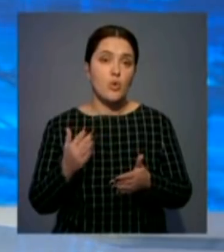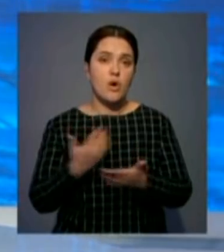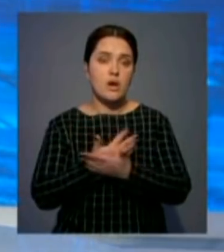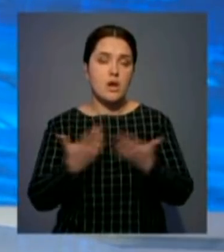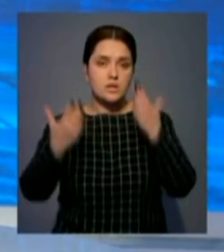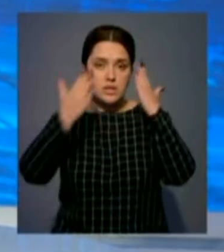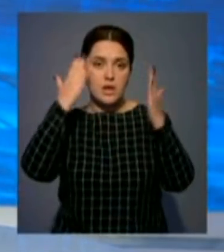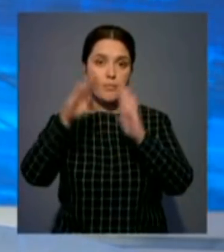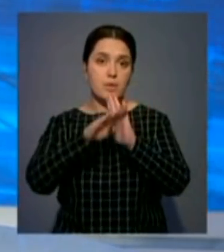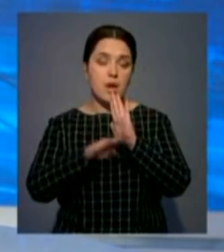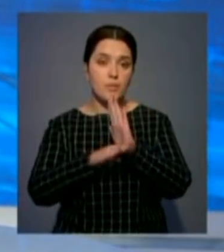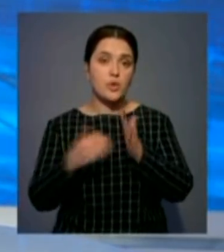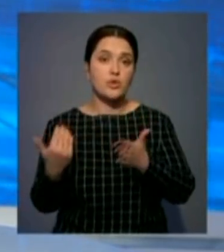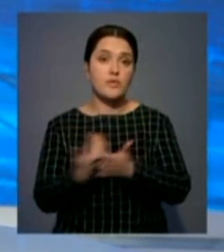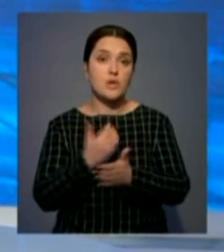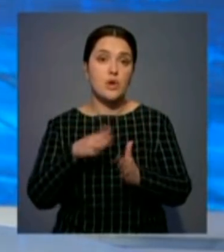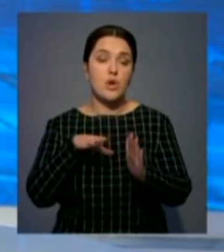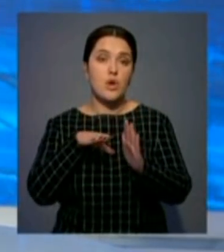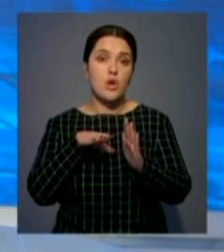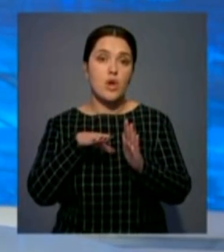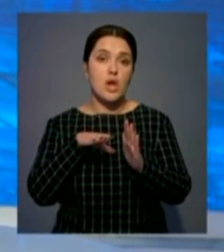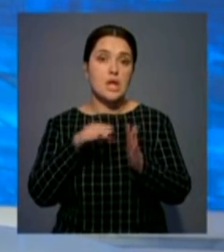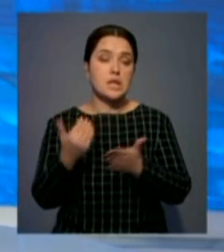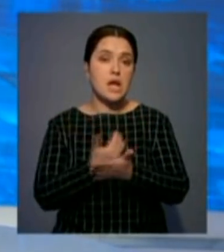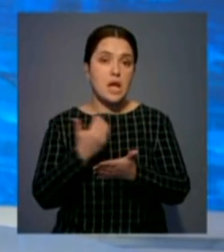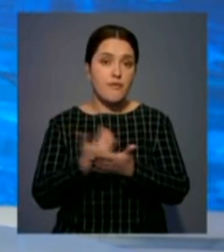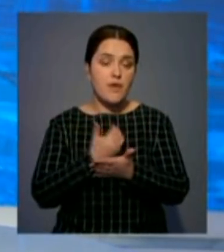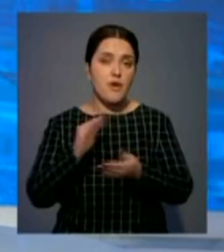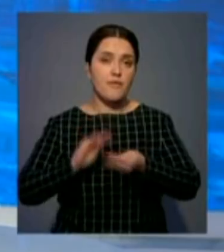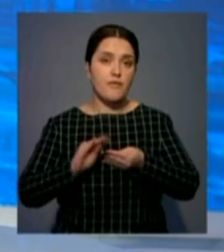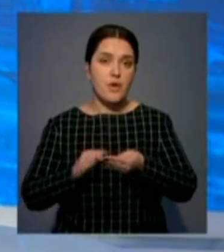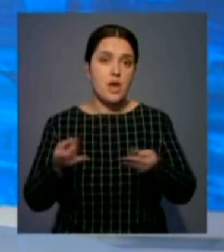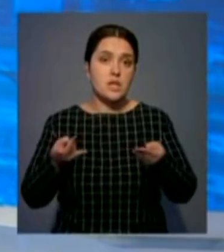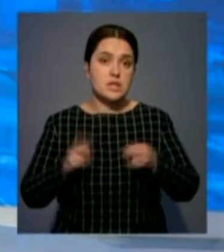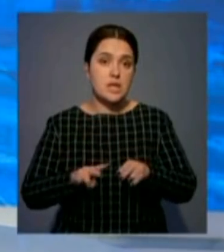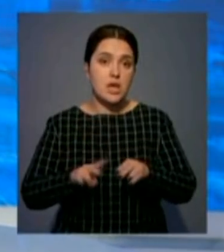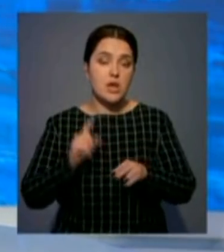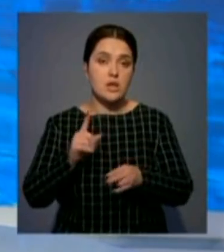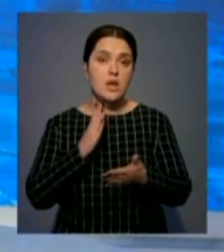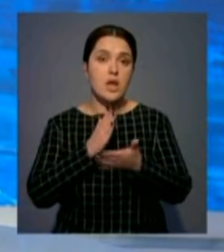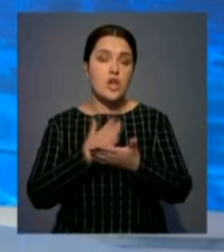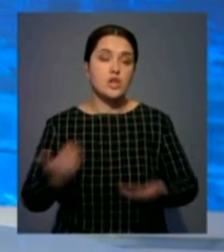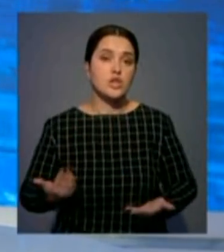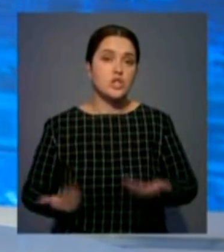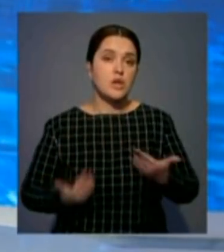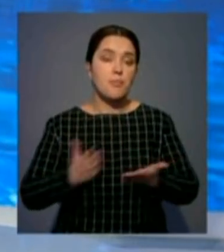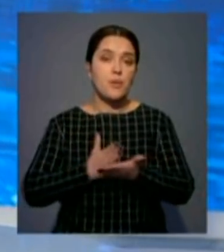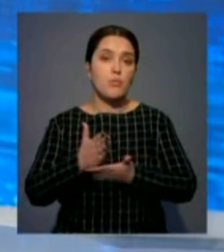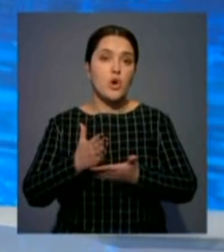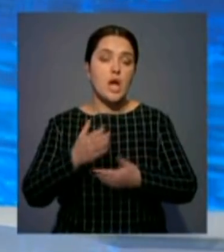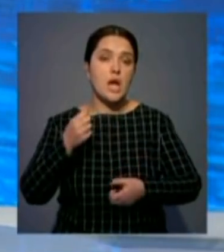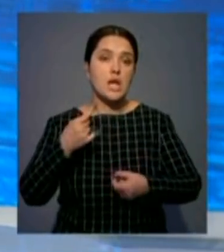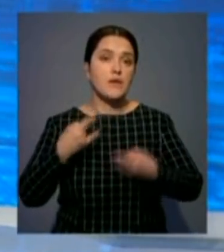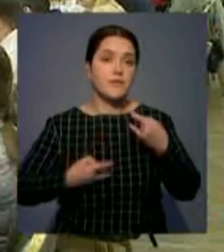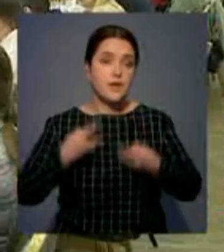передачах и развлекательных программах. Новшество не коснется только новостей и аналитических рубрик, которые выходят в лайфе. Отмечу,